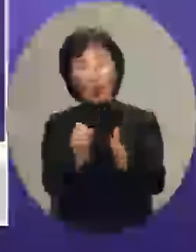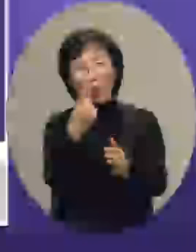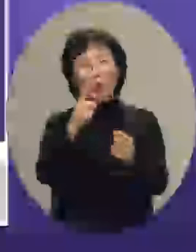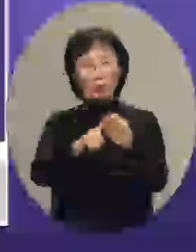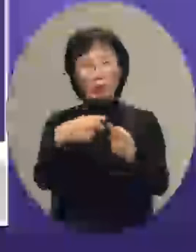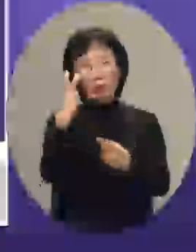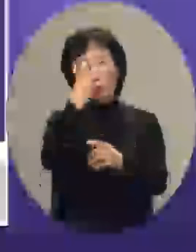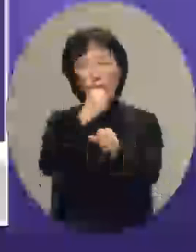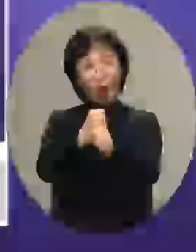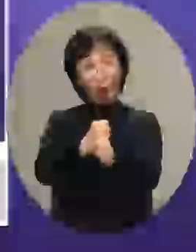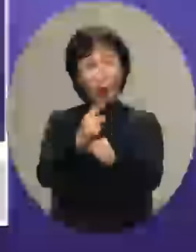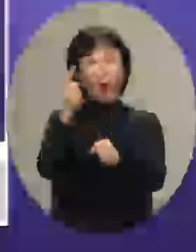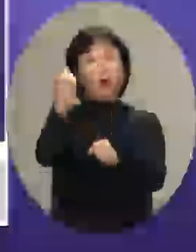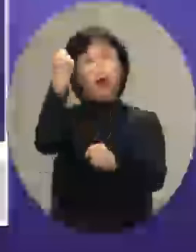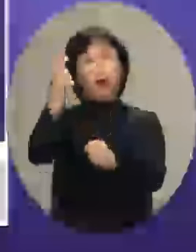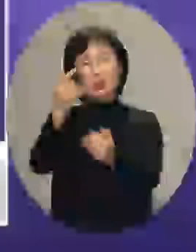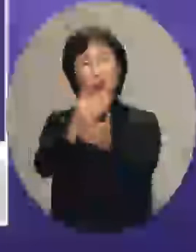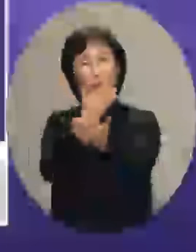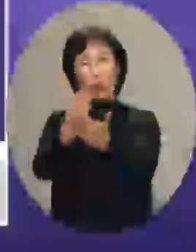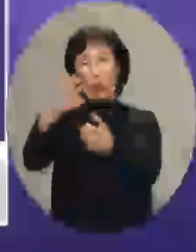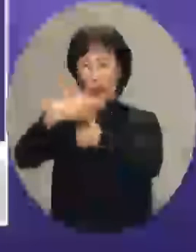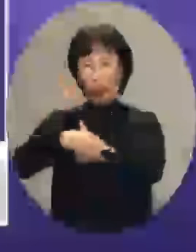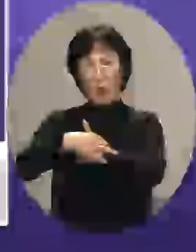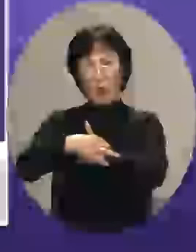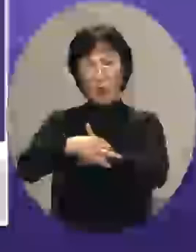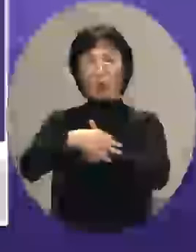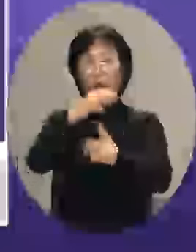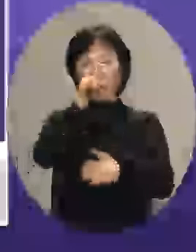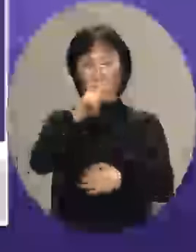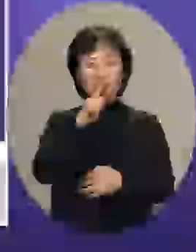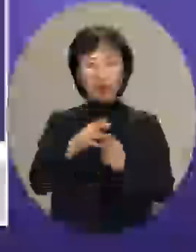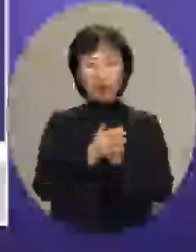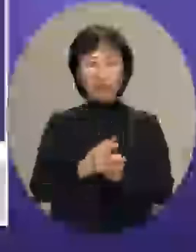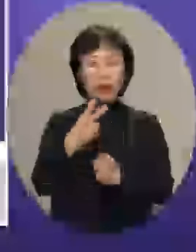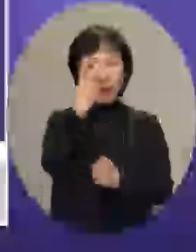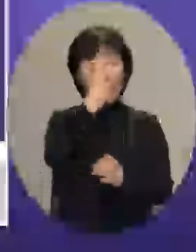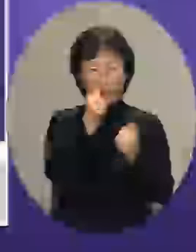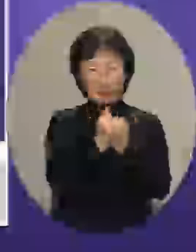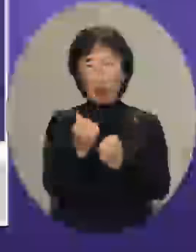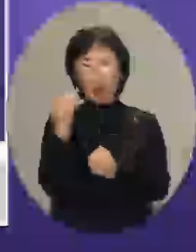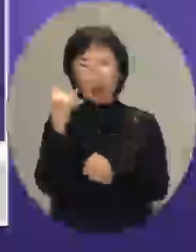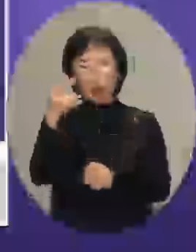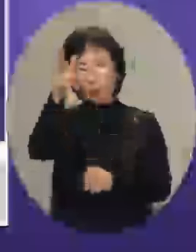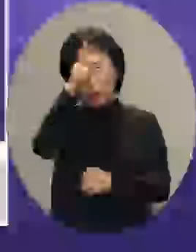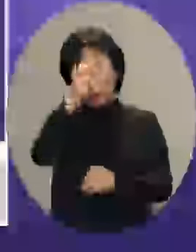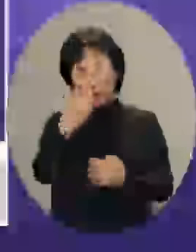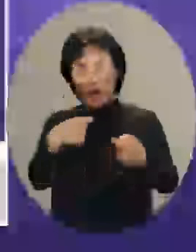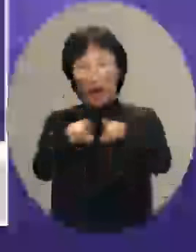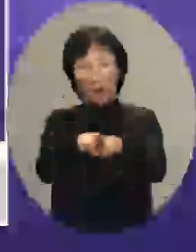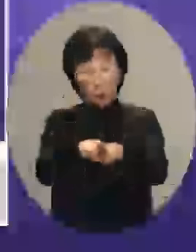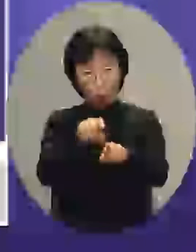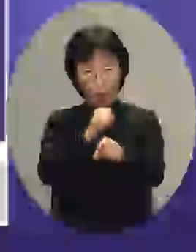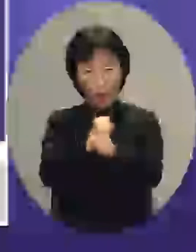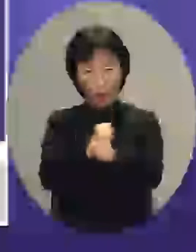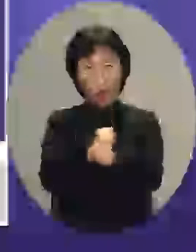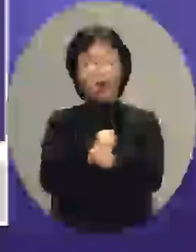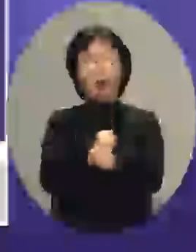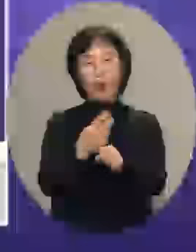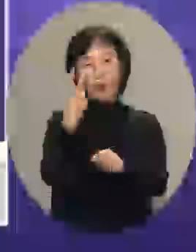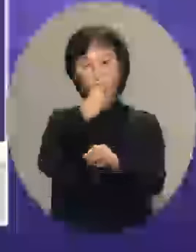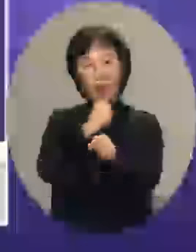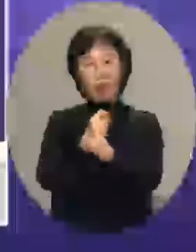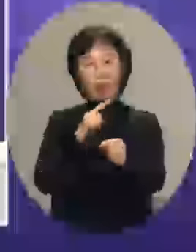관할이 정해지는 겁니다. 수사 범위가. 아 정말. 검찰과 해경이 합동해서 수사하는 그런 말이죠. 아니 그러니까요.